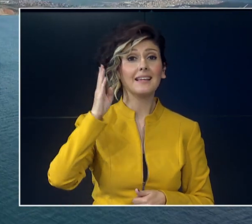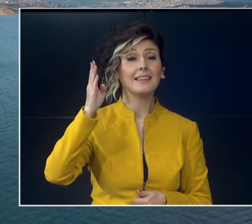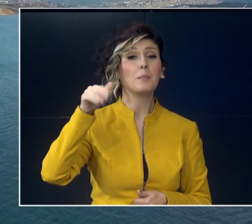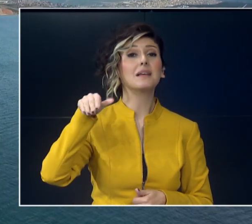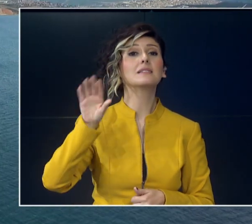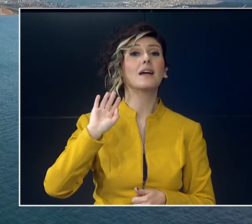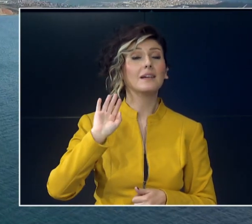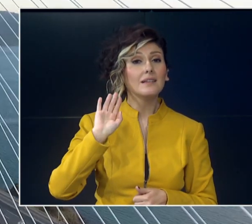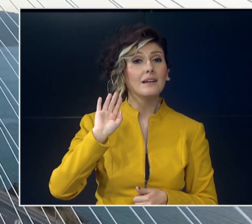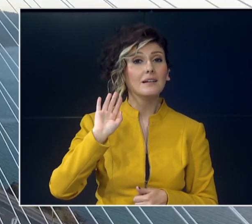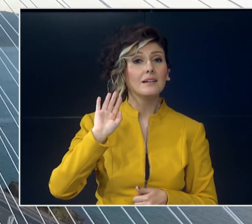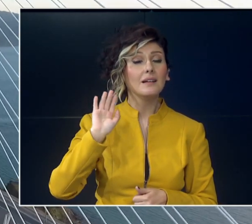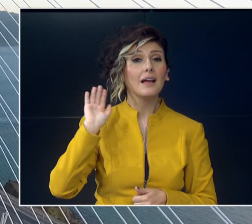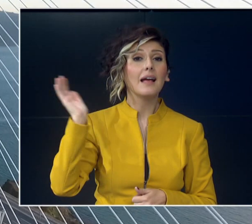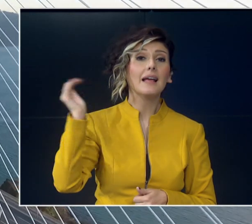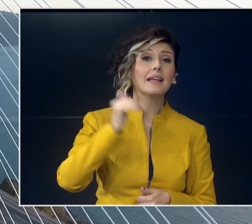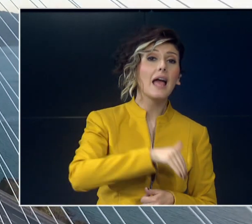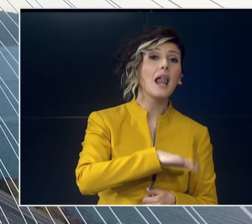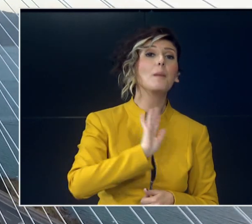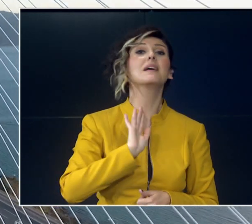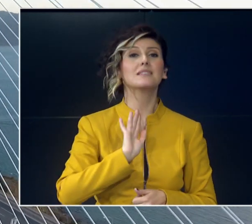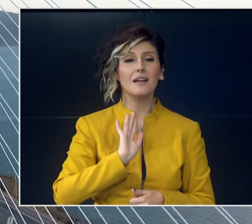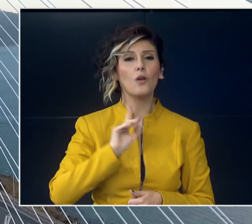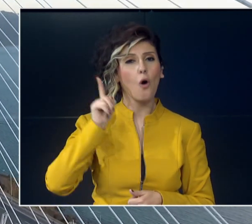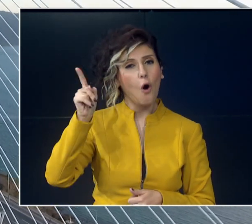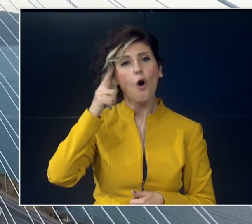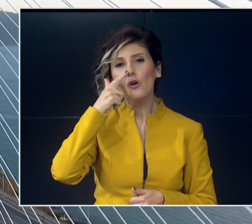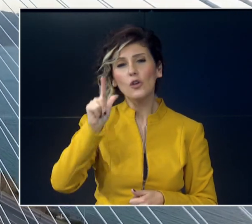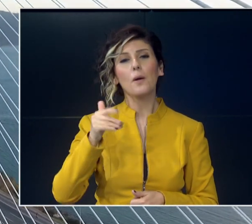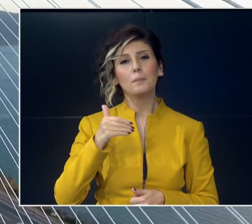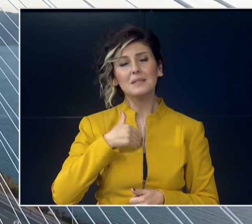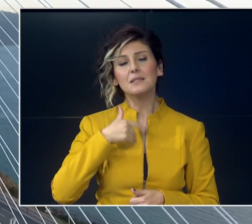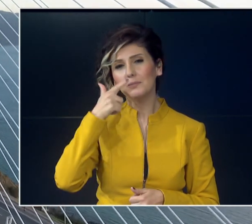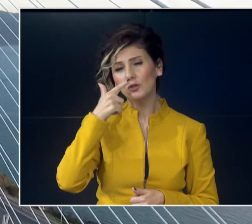de, gelmesek de o köy bizim